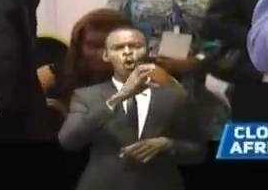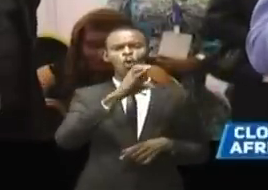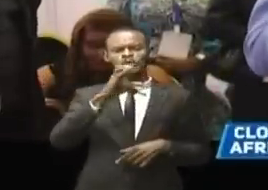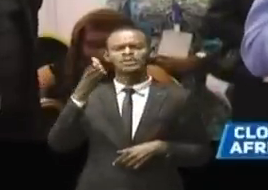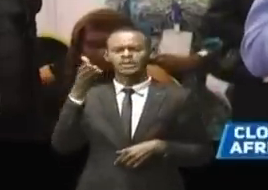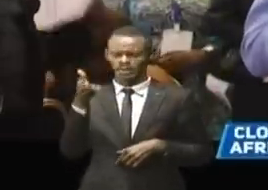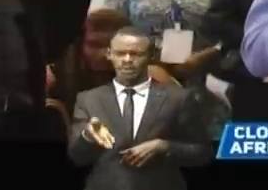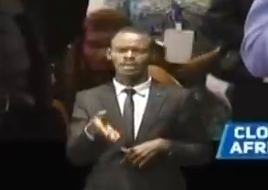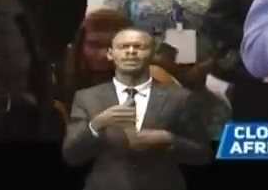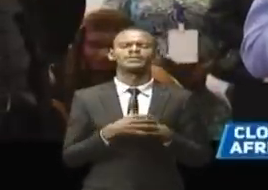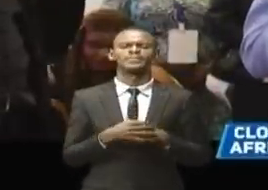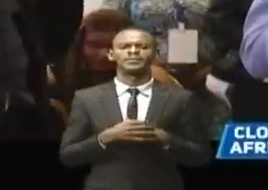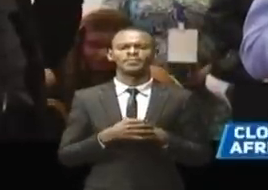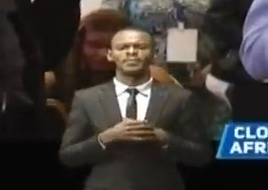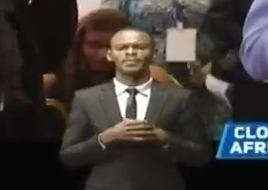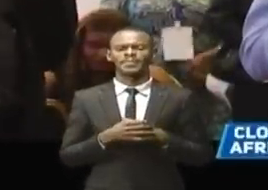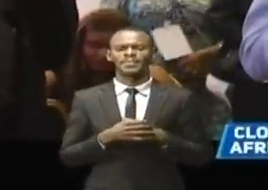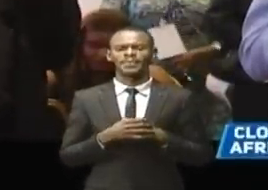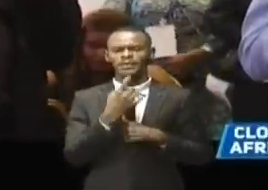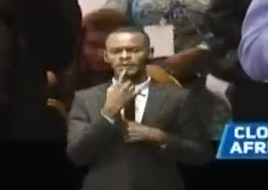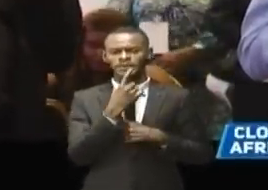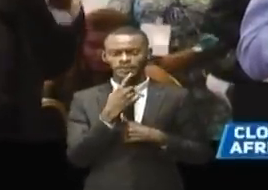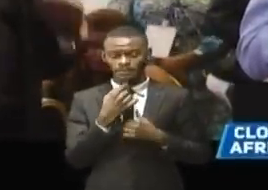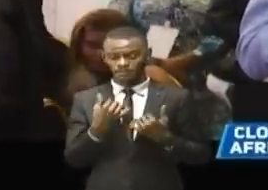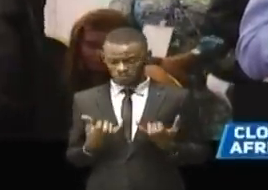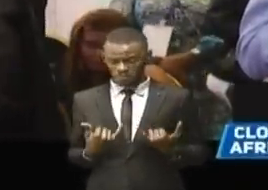ici l'occasion